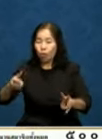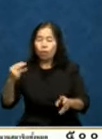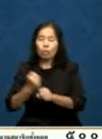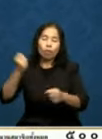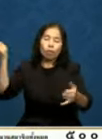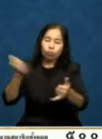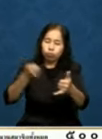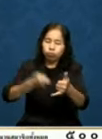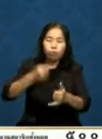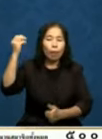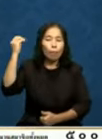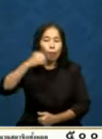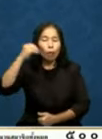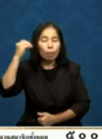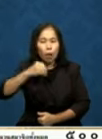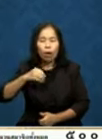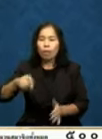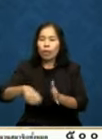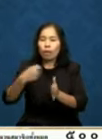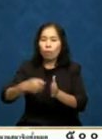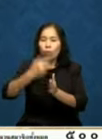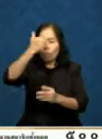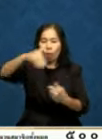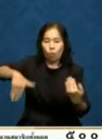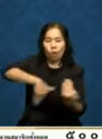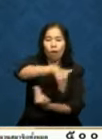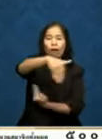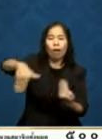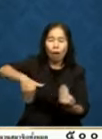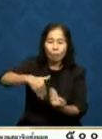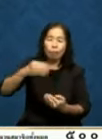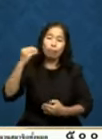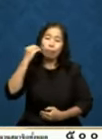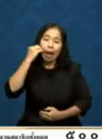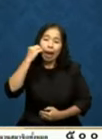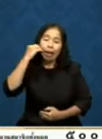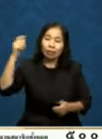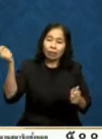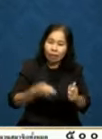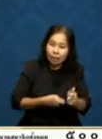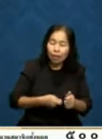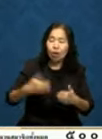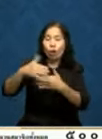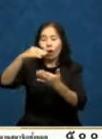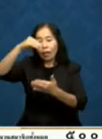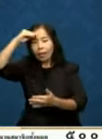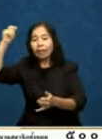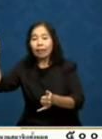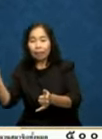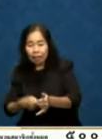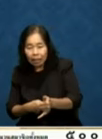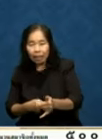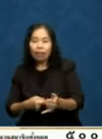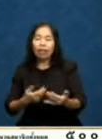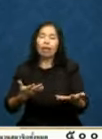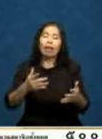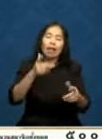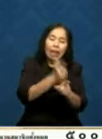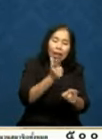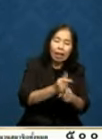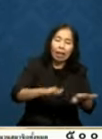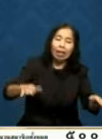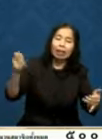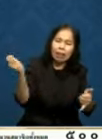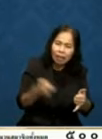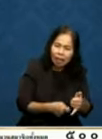ายสิ่งนี้นะคะเกิดขึ้นในสภาพแวดล้อมมากมายไม่ว่าจะเป็นในบ้านในห้องเรียนหรือแม้กระทั่งในสถานรับเลี้ยงก็ตามและส